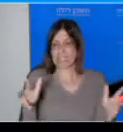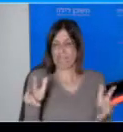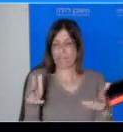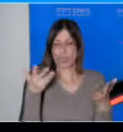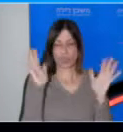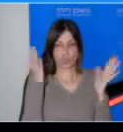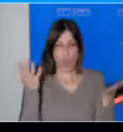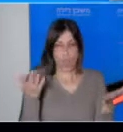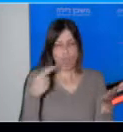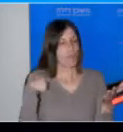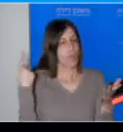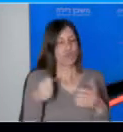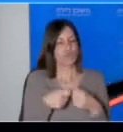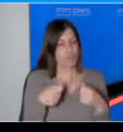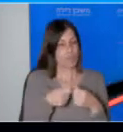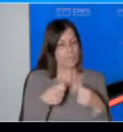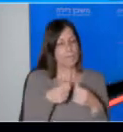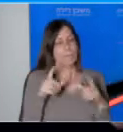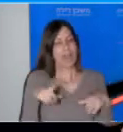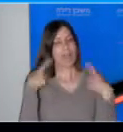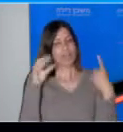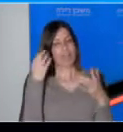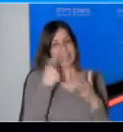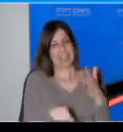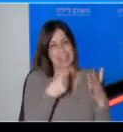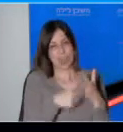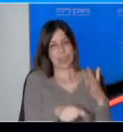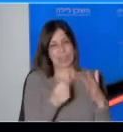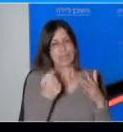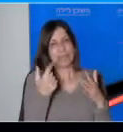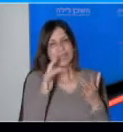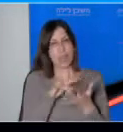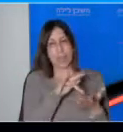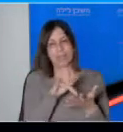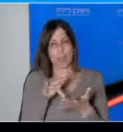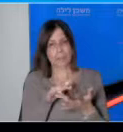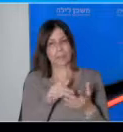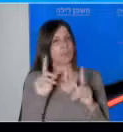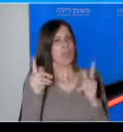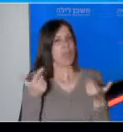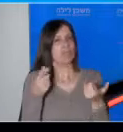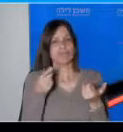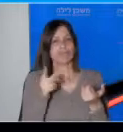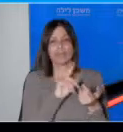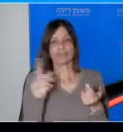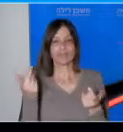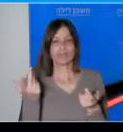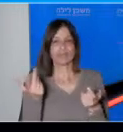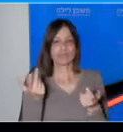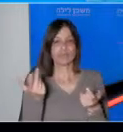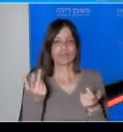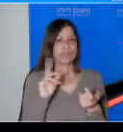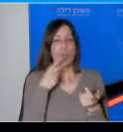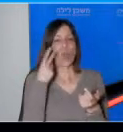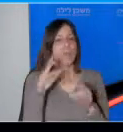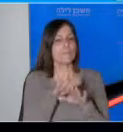כך נורא, וכולנו שותפים לחוויה הזאת של הקניות כמעט בכל מקום, מדוע זה לא, לא